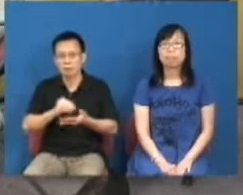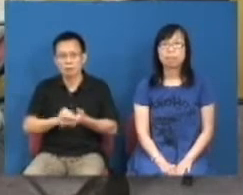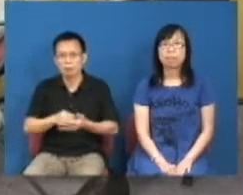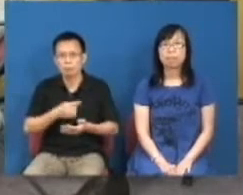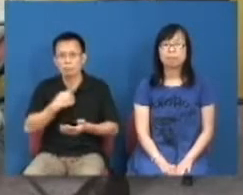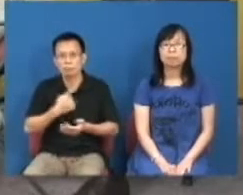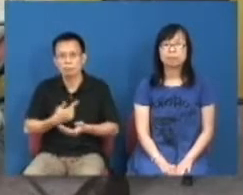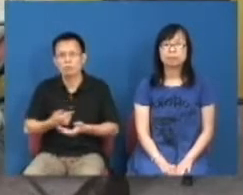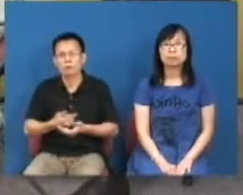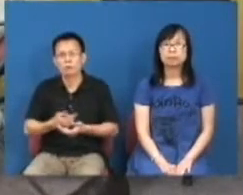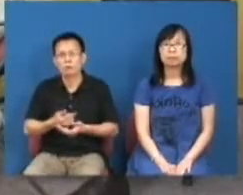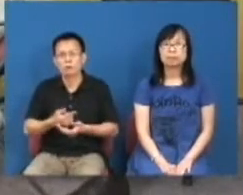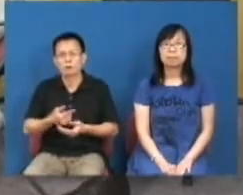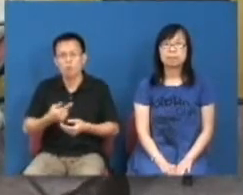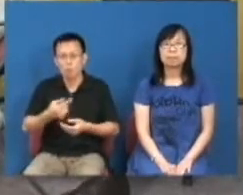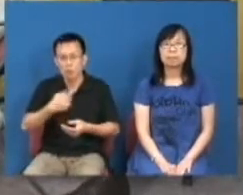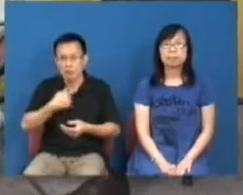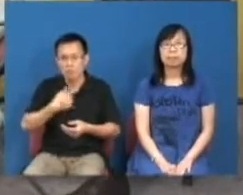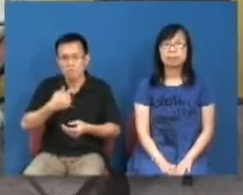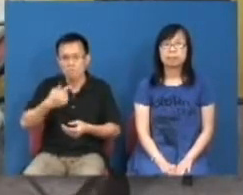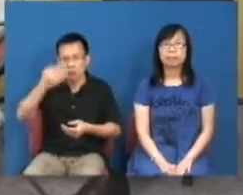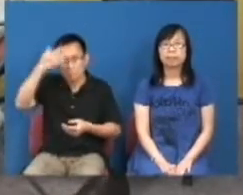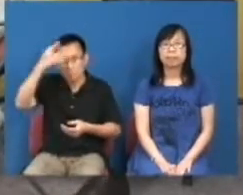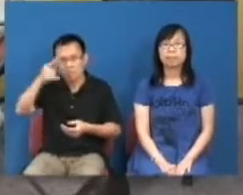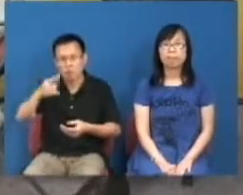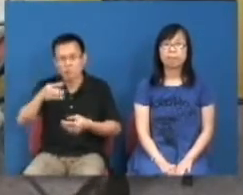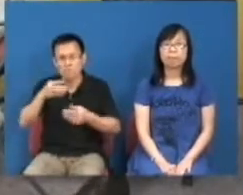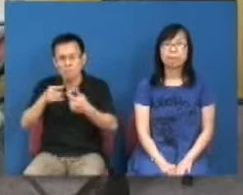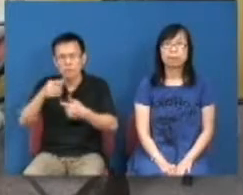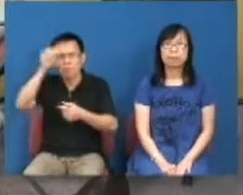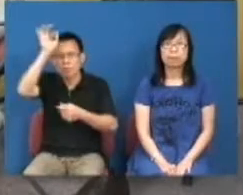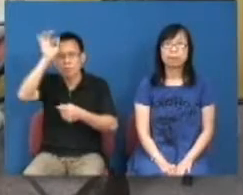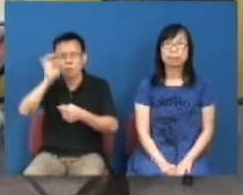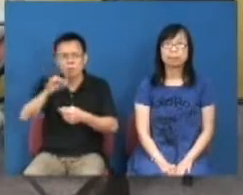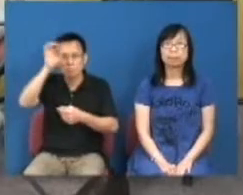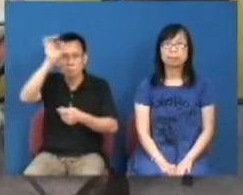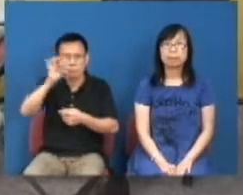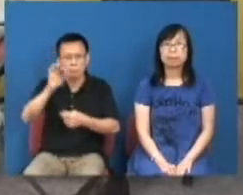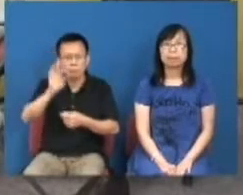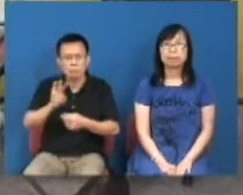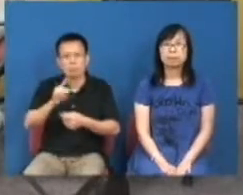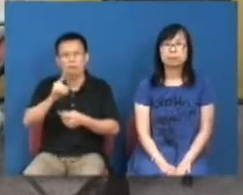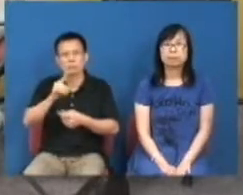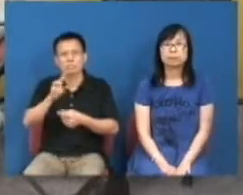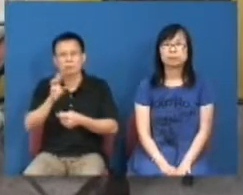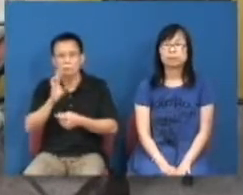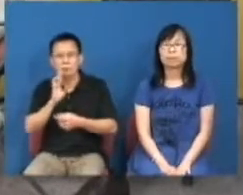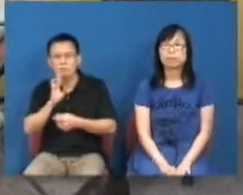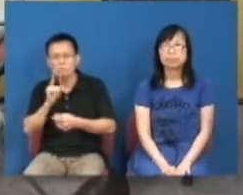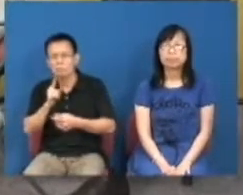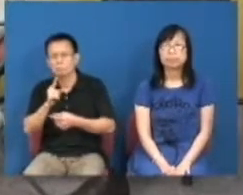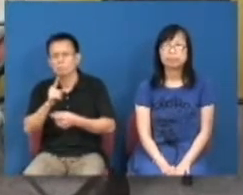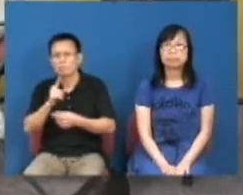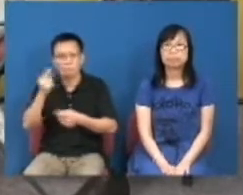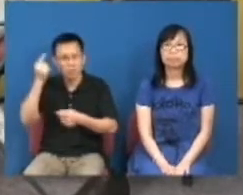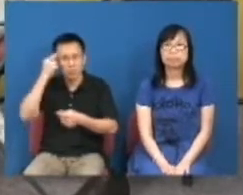都走去調解？我哋都要了解個對象係唔係咁。以漏水呢個情況為例，咁我哋應該要知道一